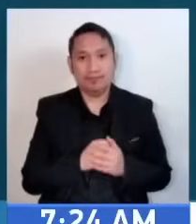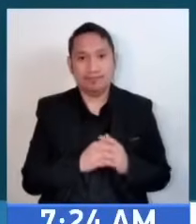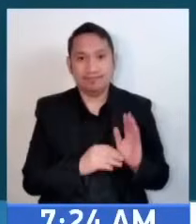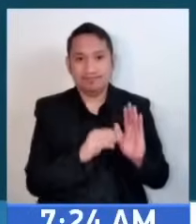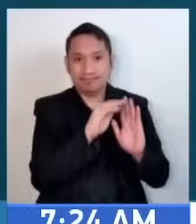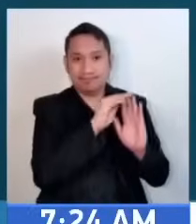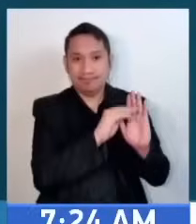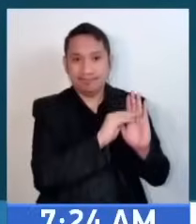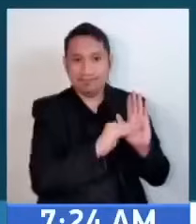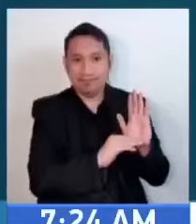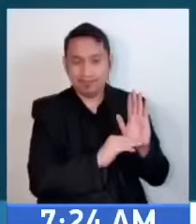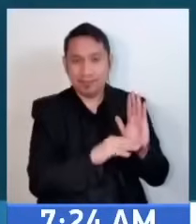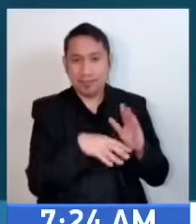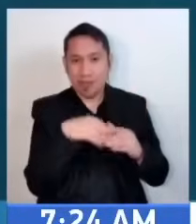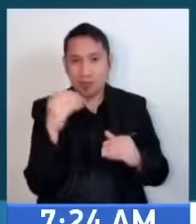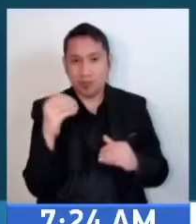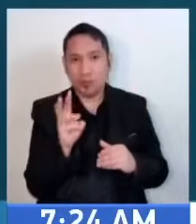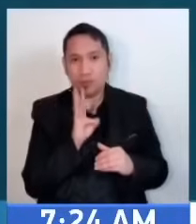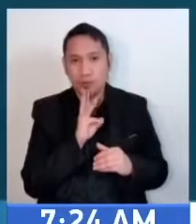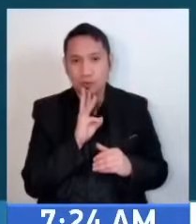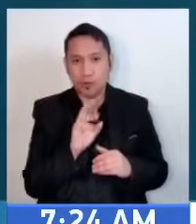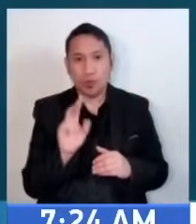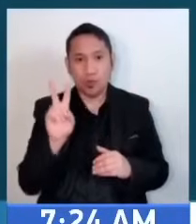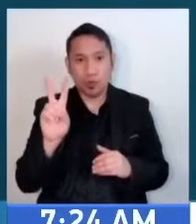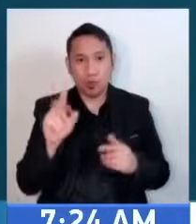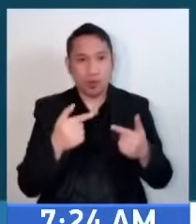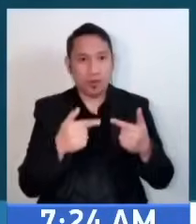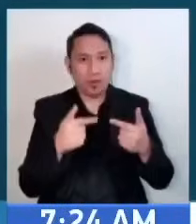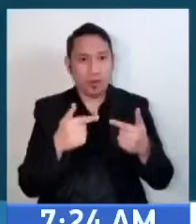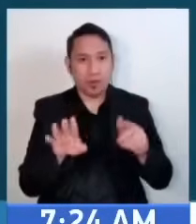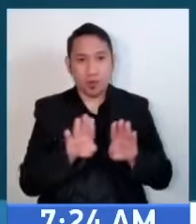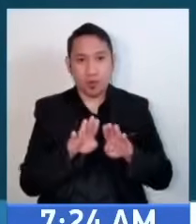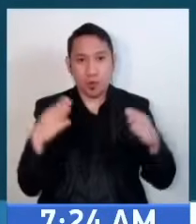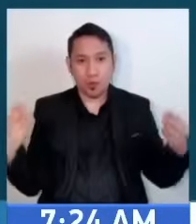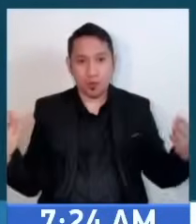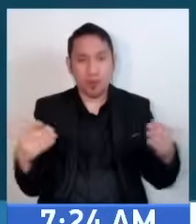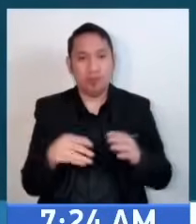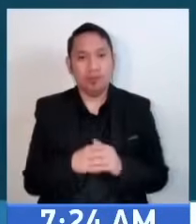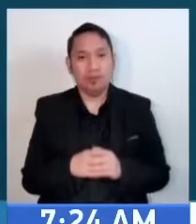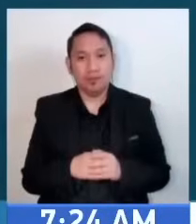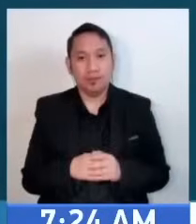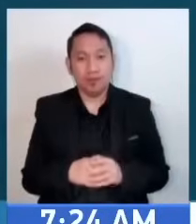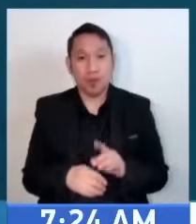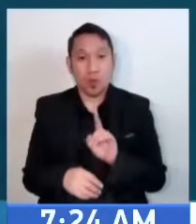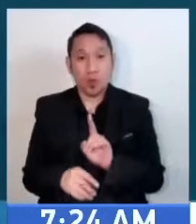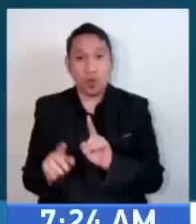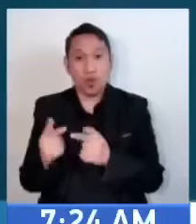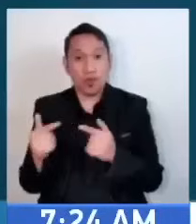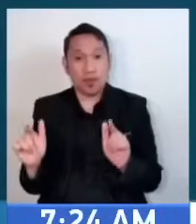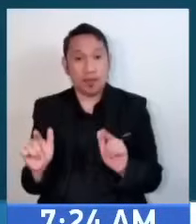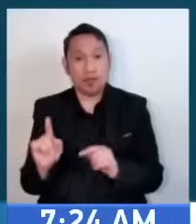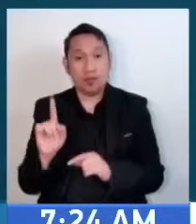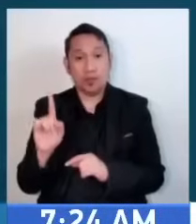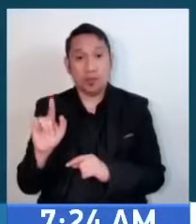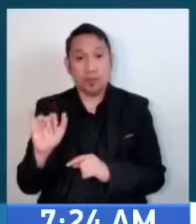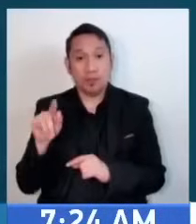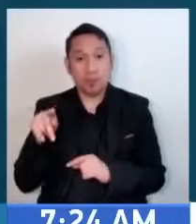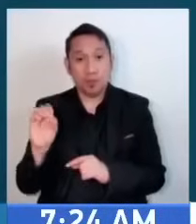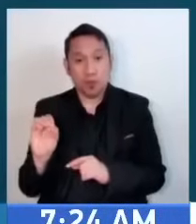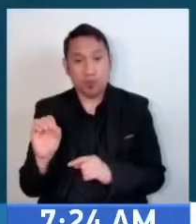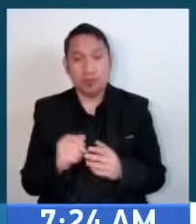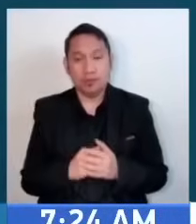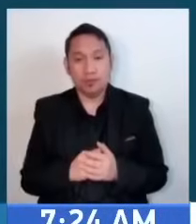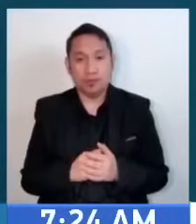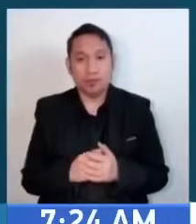PAGASA, tig dalawang gate ang nakabukas sa Buklaw at Binga, habang may isang gate na nakabukas sa Ipo Reservoir. Bahagyang tumaas ngayon ang